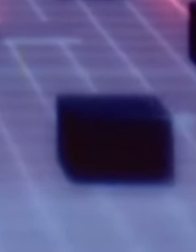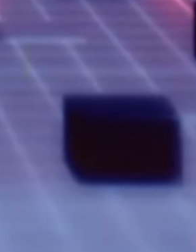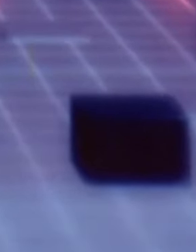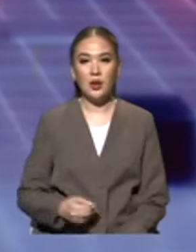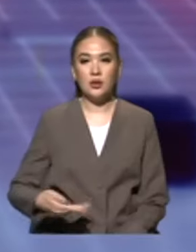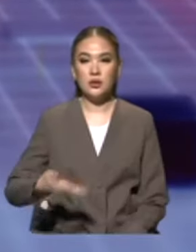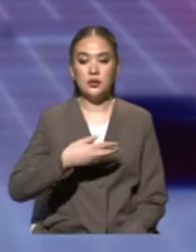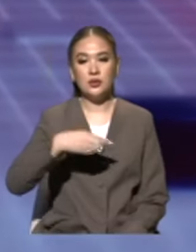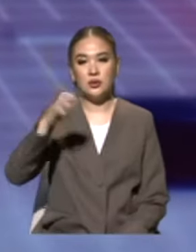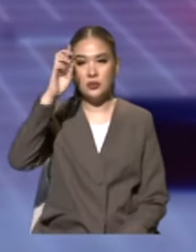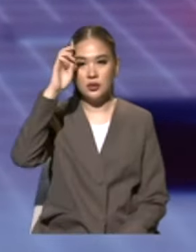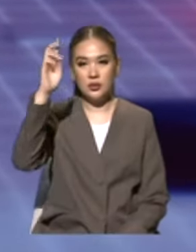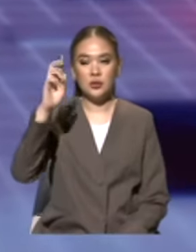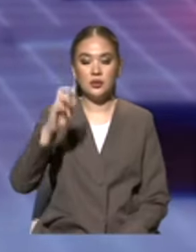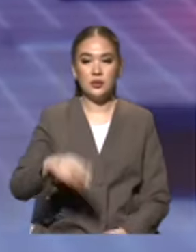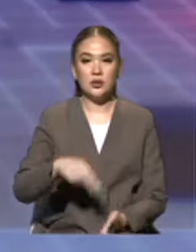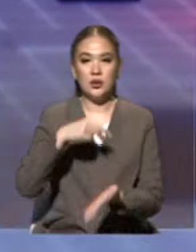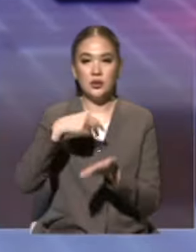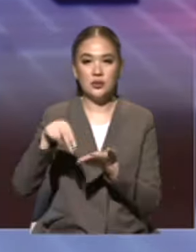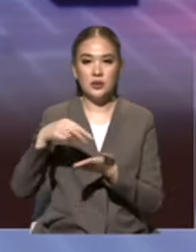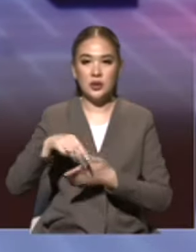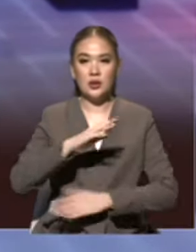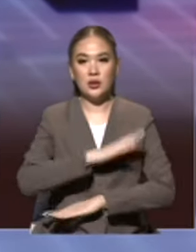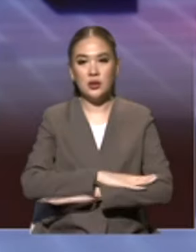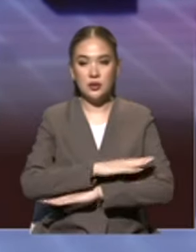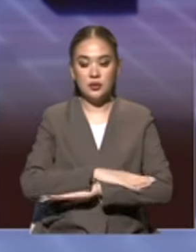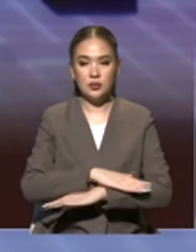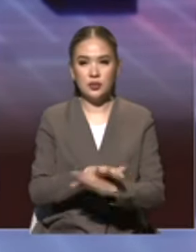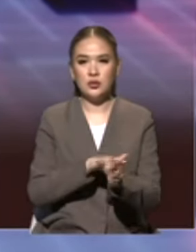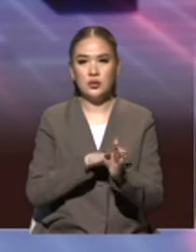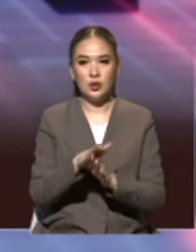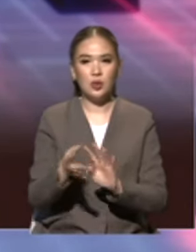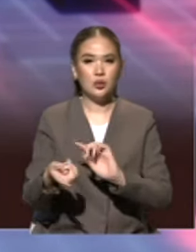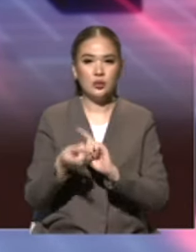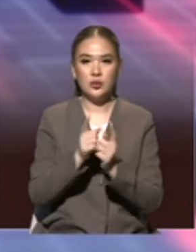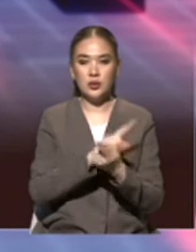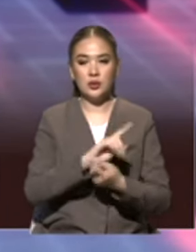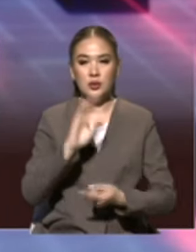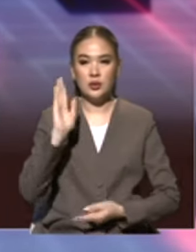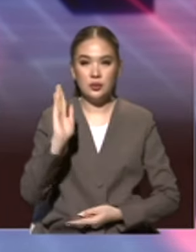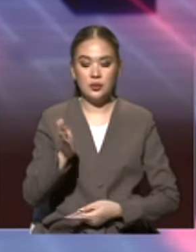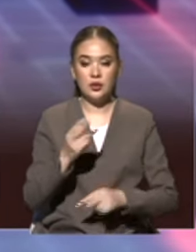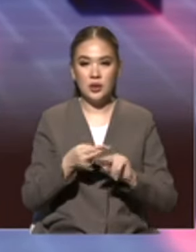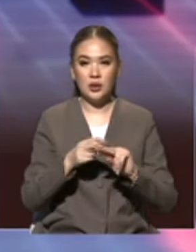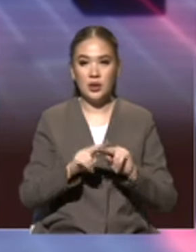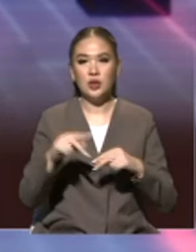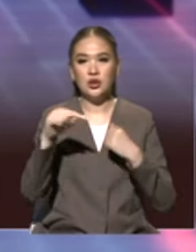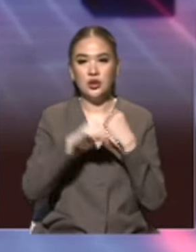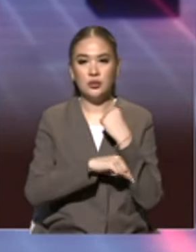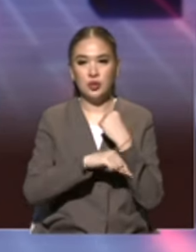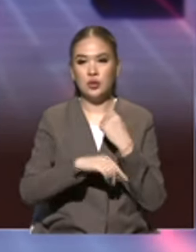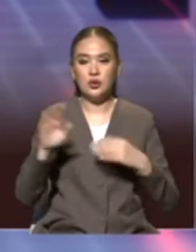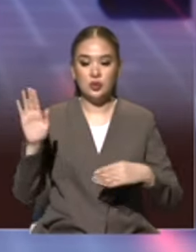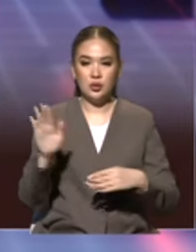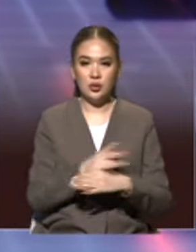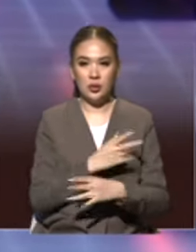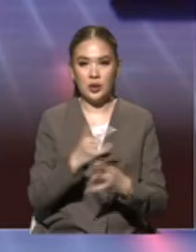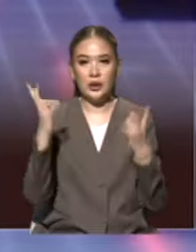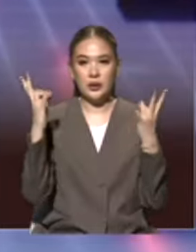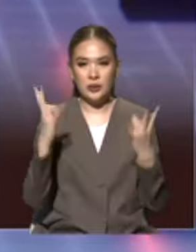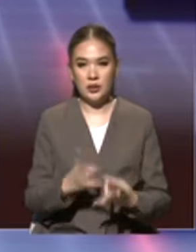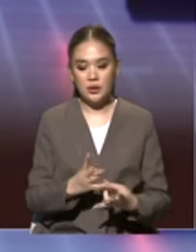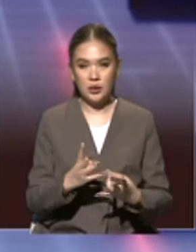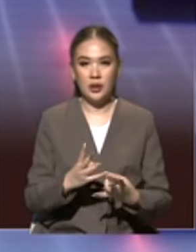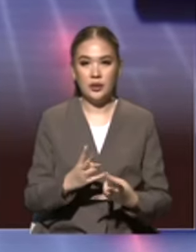Елімізде мемлекеттік сатып алудың тәртібі мен талабы түбегейлі өзгертіледі. Осы арқылы біз жемқорлықты жойып, бюрократия барьерлерін